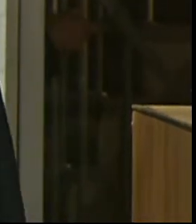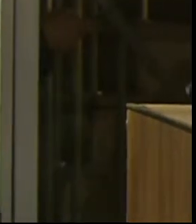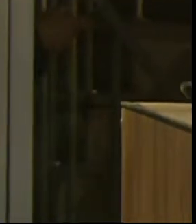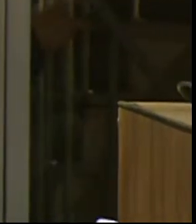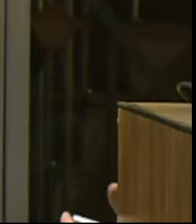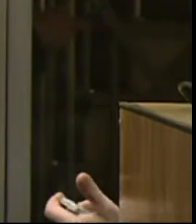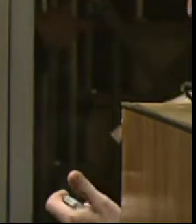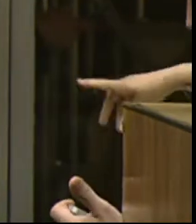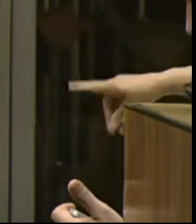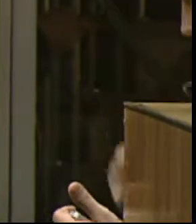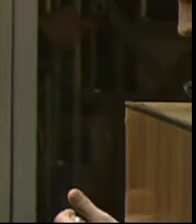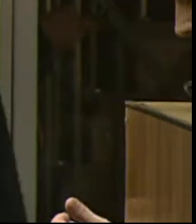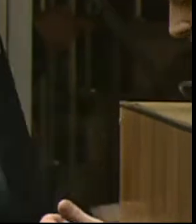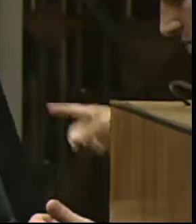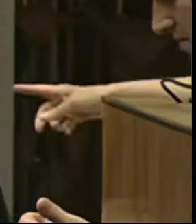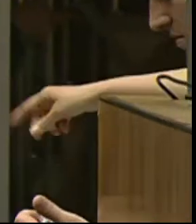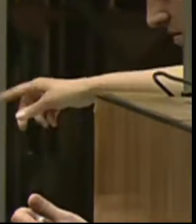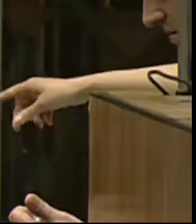Hohen Haus.